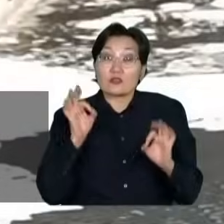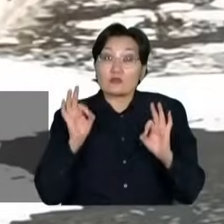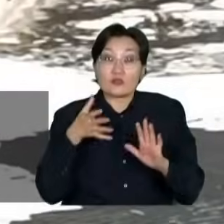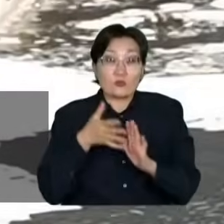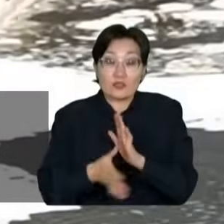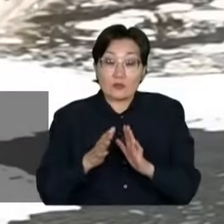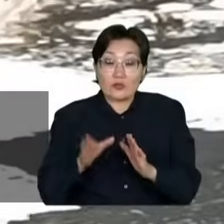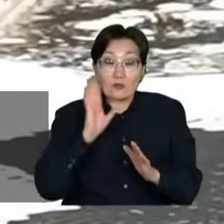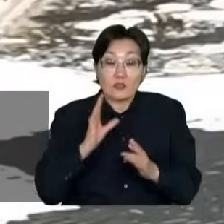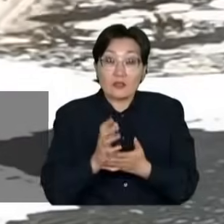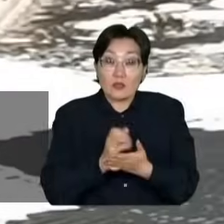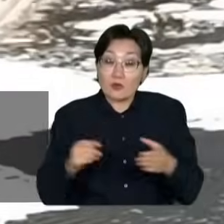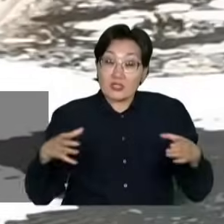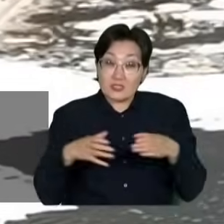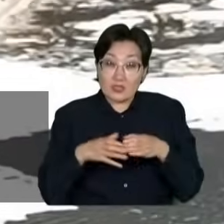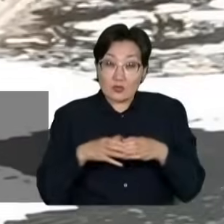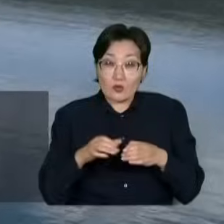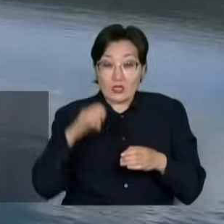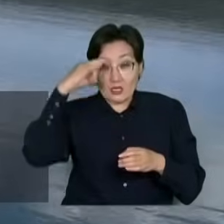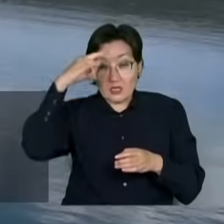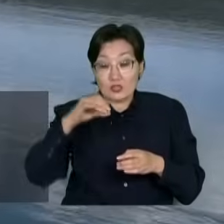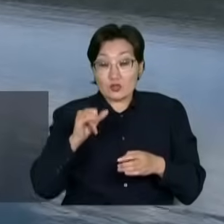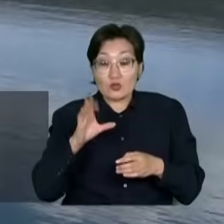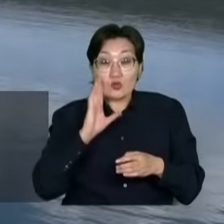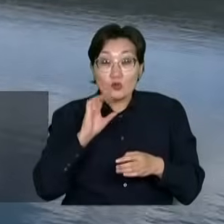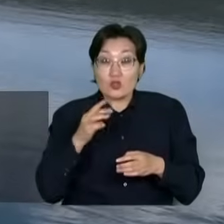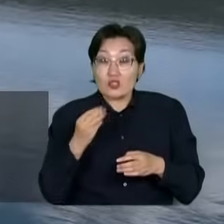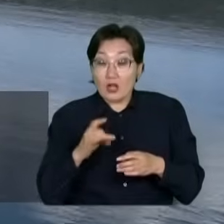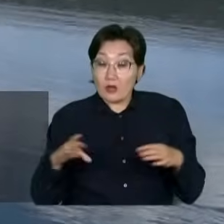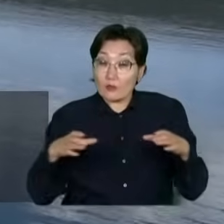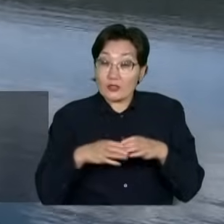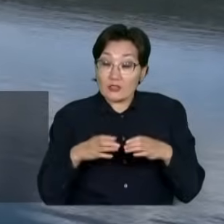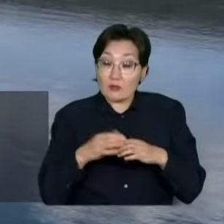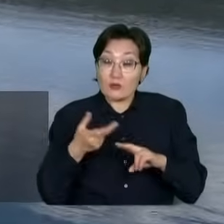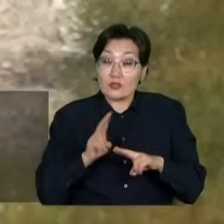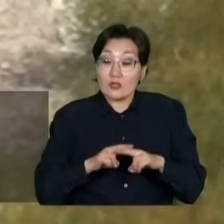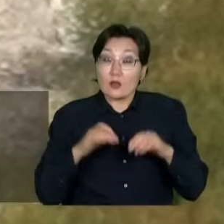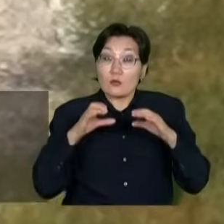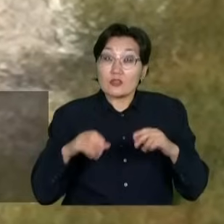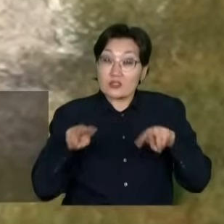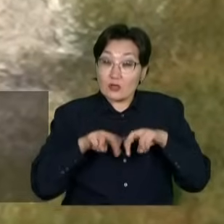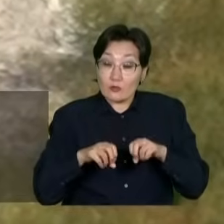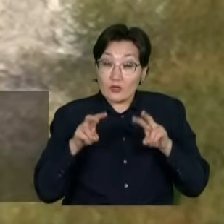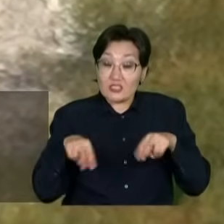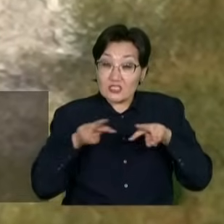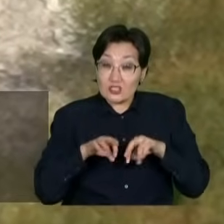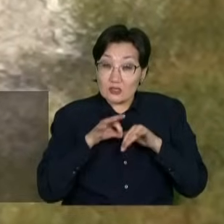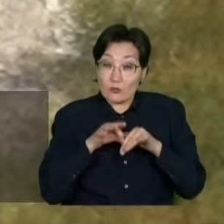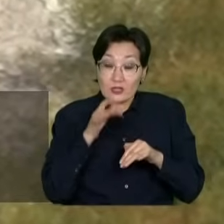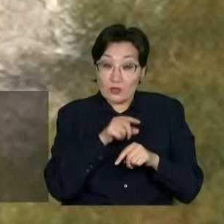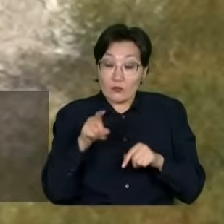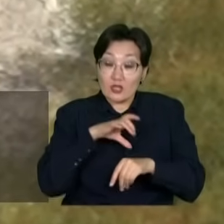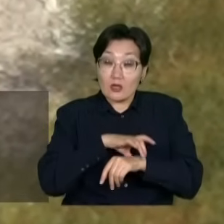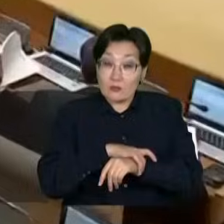жұмсаған су ресурстар комитеті мен қазсушар мекемесі екен. Аталған заңсыздықты жоғары аудиторлық палата арнайы тексерісте анықтапты.